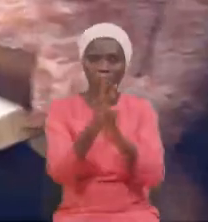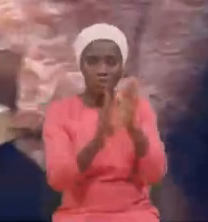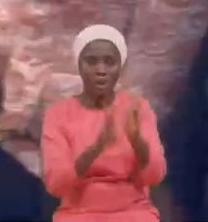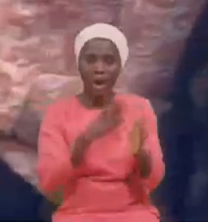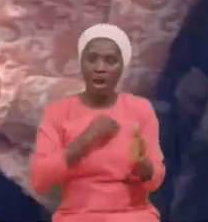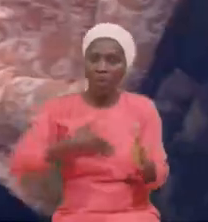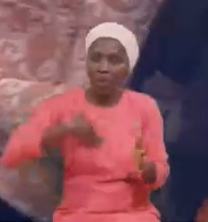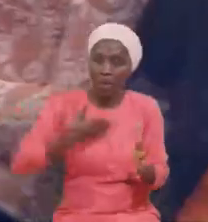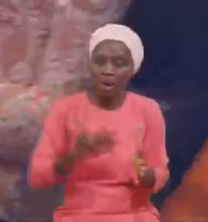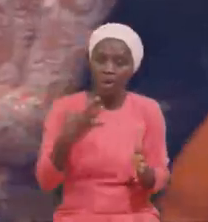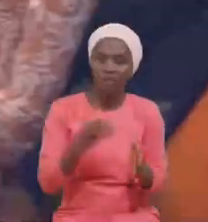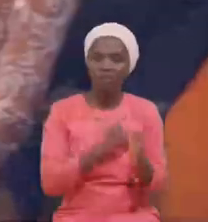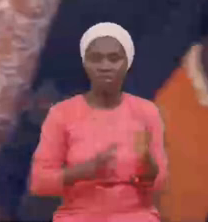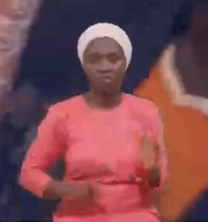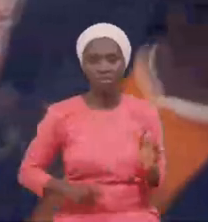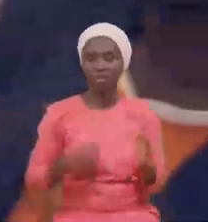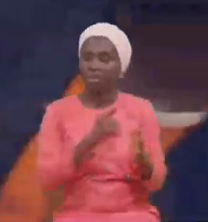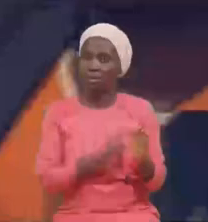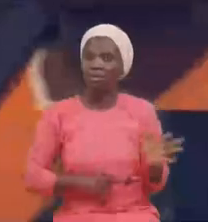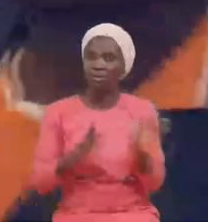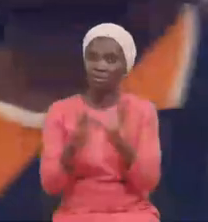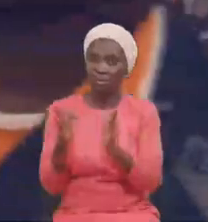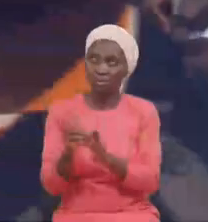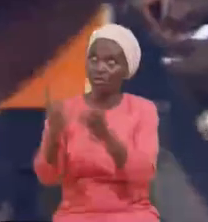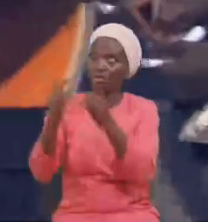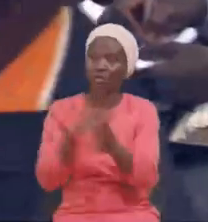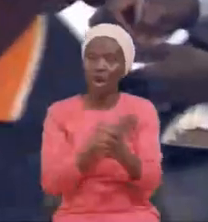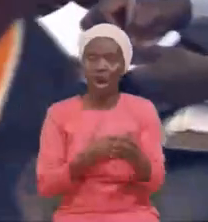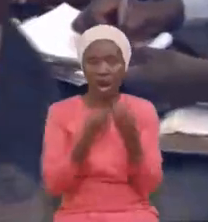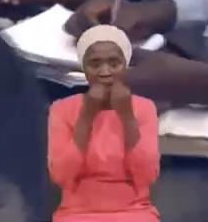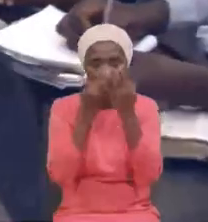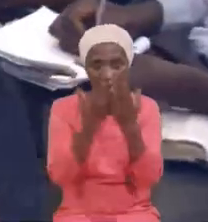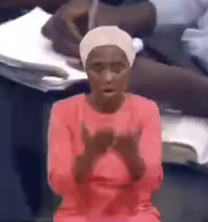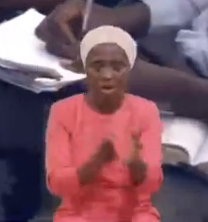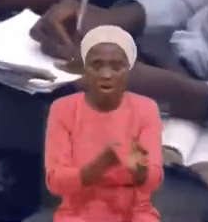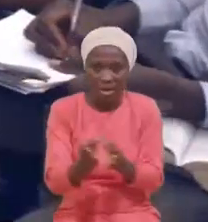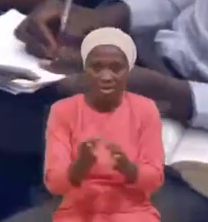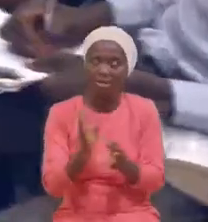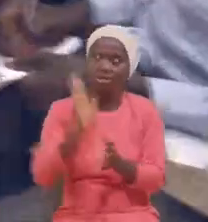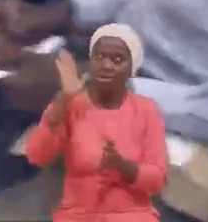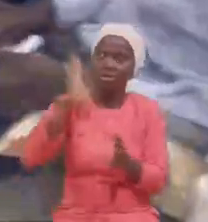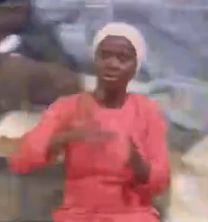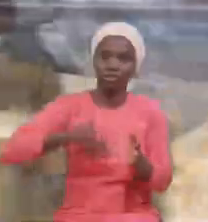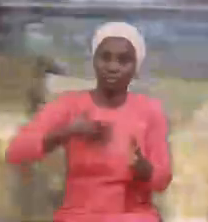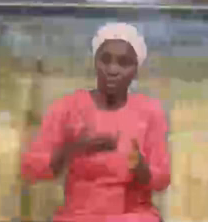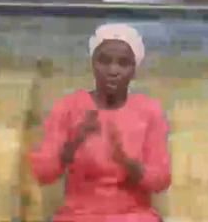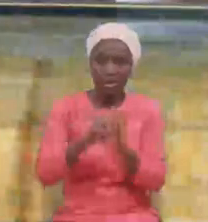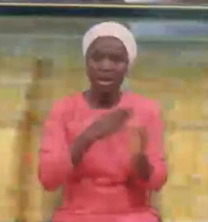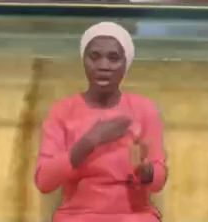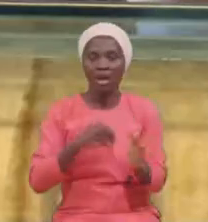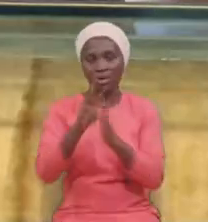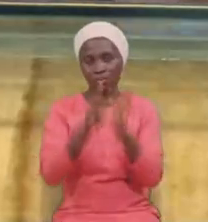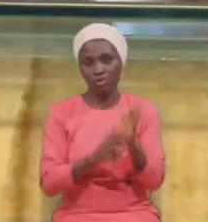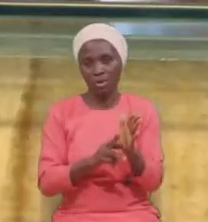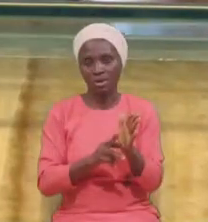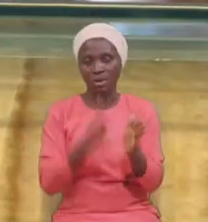sûr de la volonté du Seigneur. Le Seigneur Jésus a exprimé sa volonté, son désir. Je le veux, sois pur.